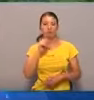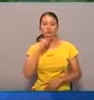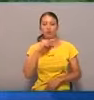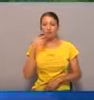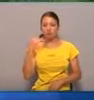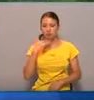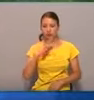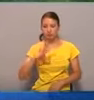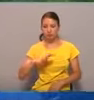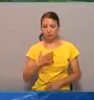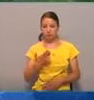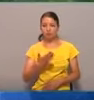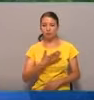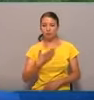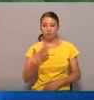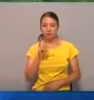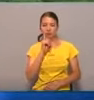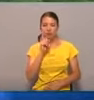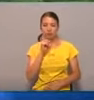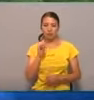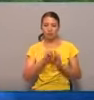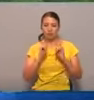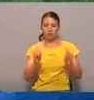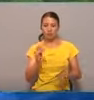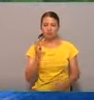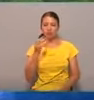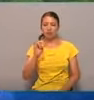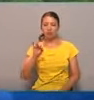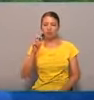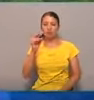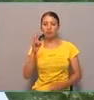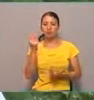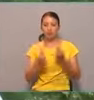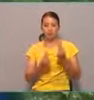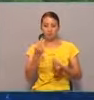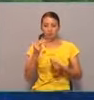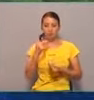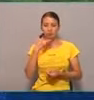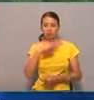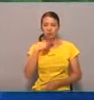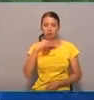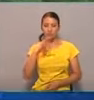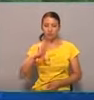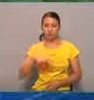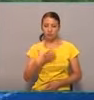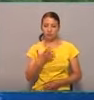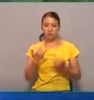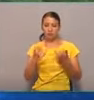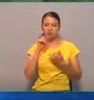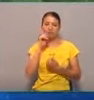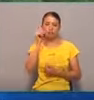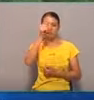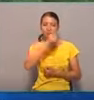айтар болсақ, біздің жастар арасында кеңінен таралып жатқан жайдарман ойындарына ерекше көңіл аударды. Соның ішінде ерекше атап өтері биыл